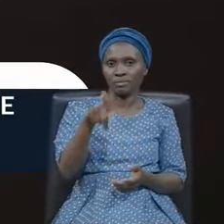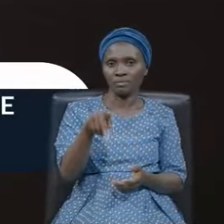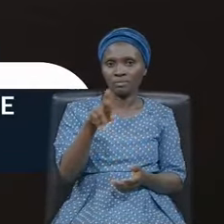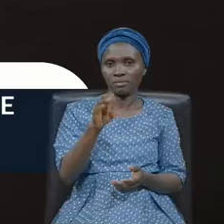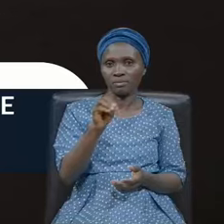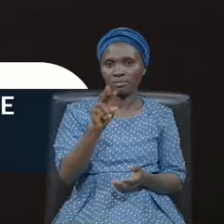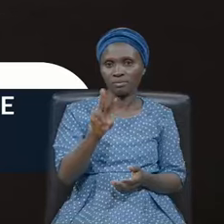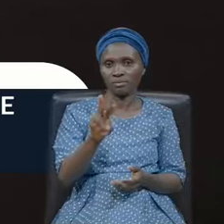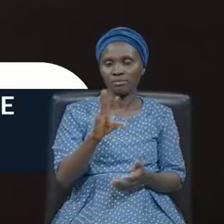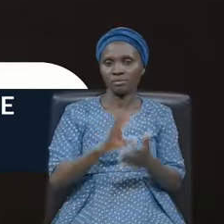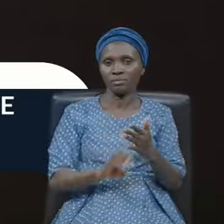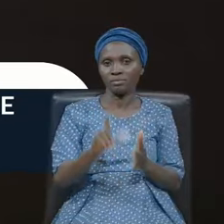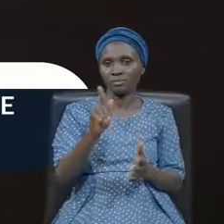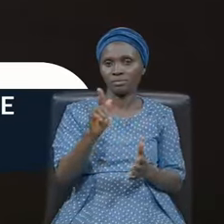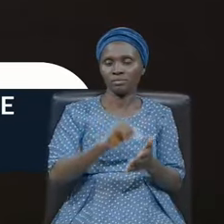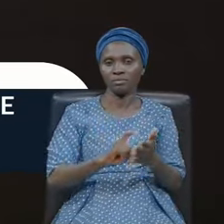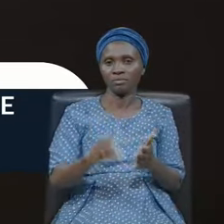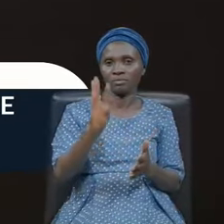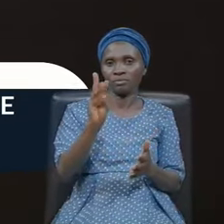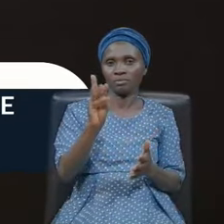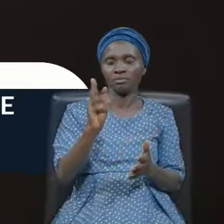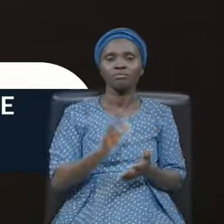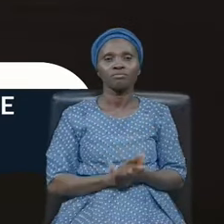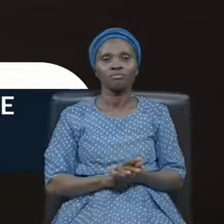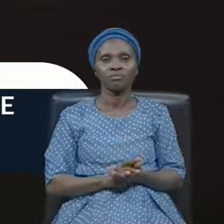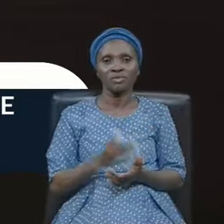Proverbe 21, 16.